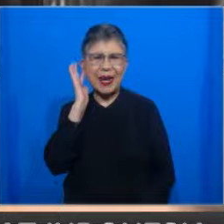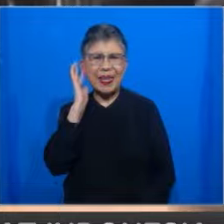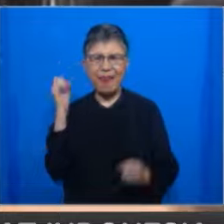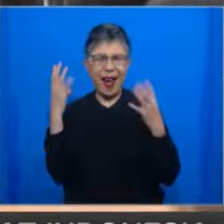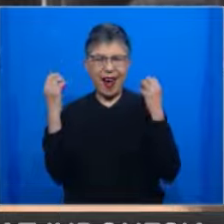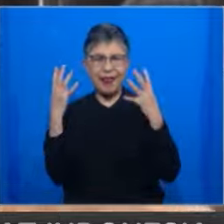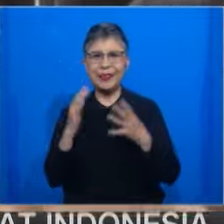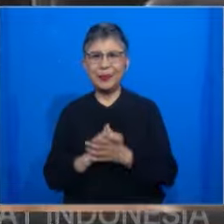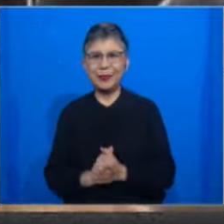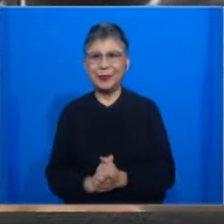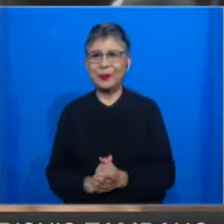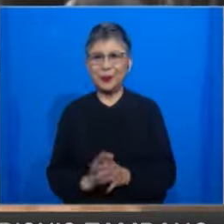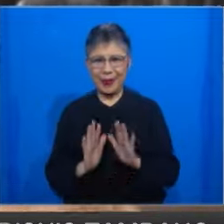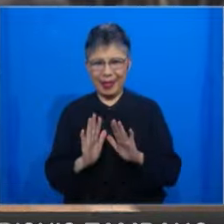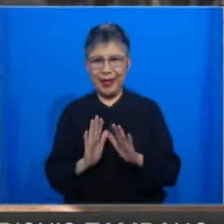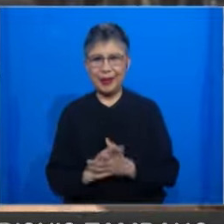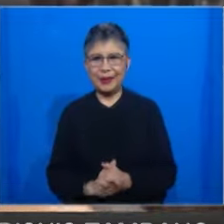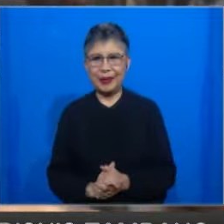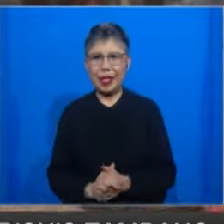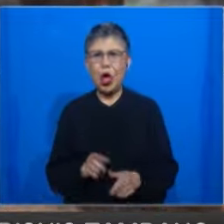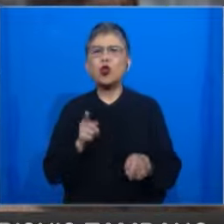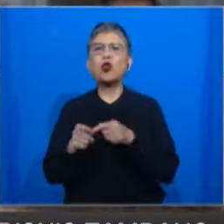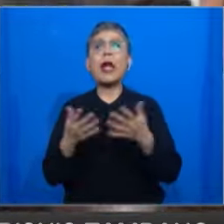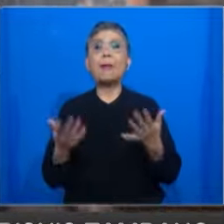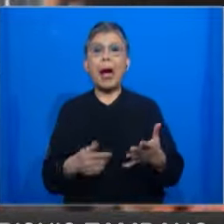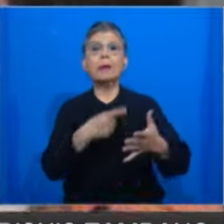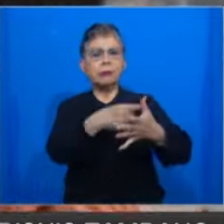Bisa kita wawancara nggak di CNN lagi live? Soal tuntutannya apa aja?